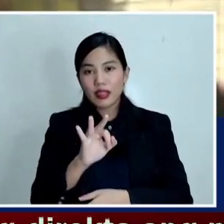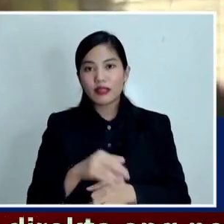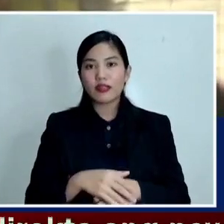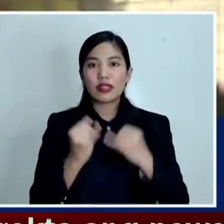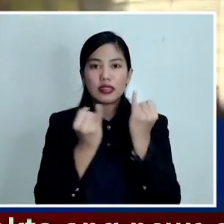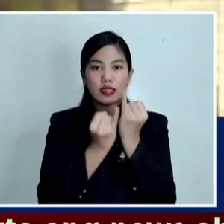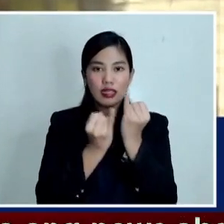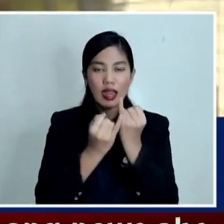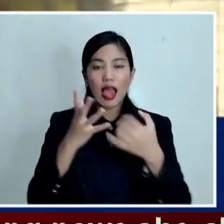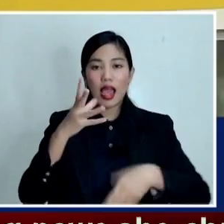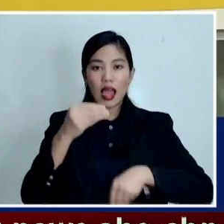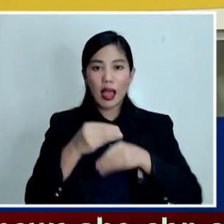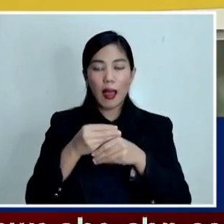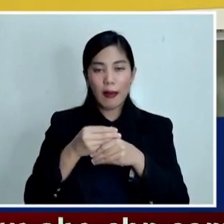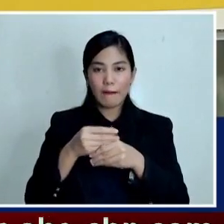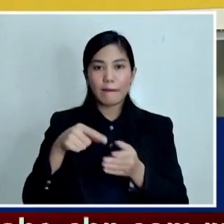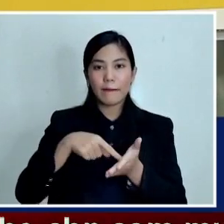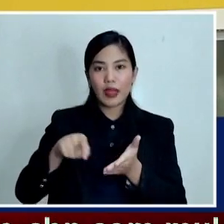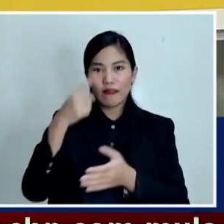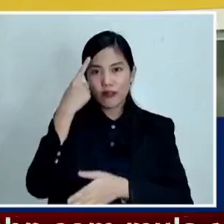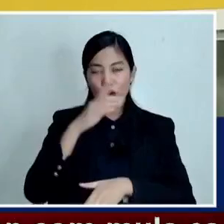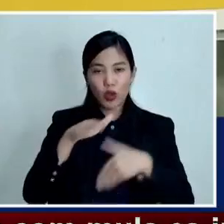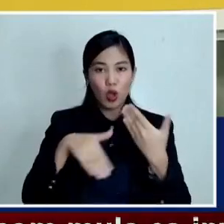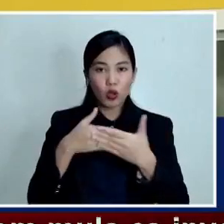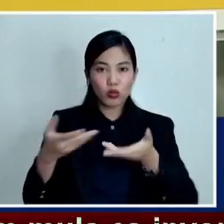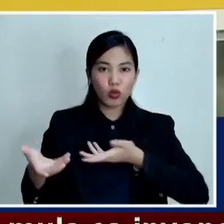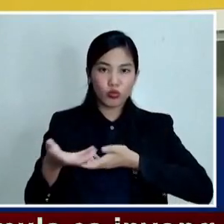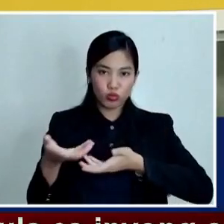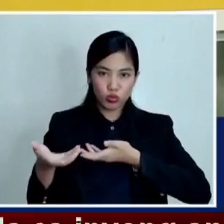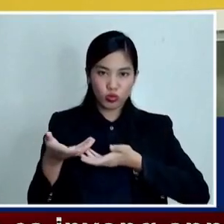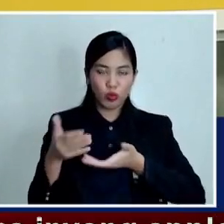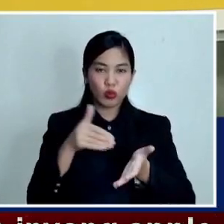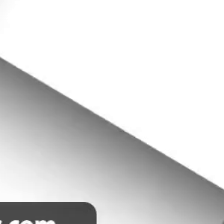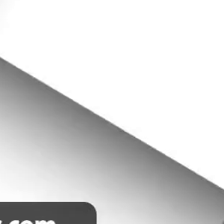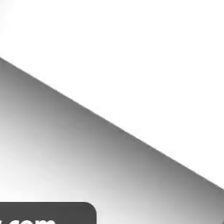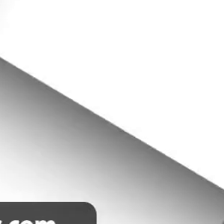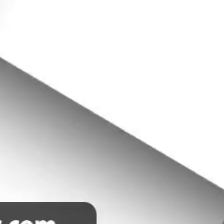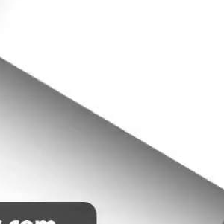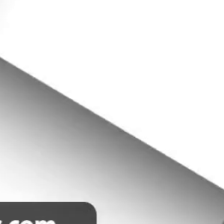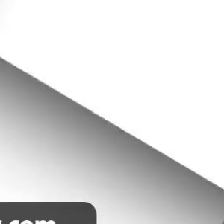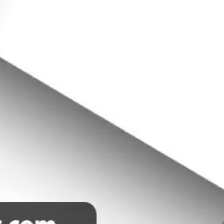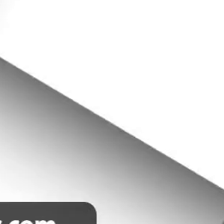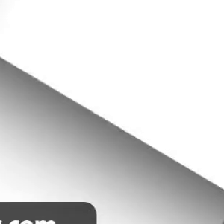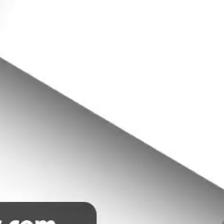sa bawat konsultasyon. Lady Vicencio, ABS-CBN News.